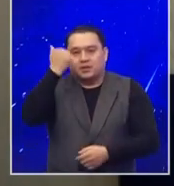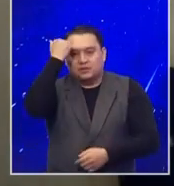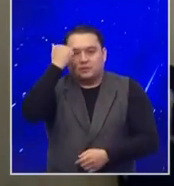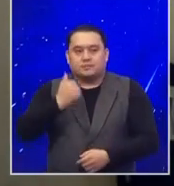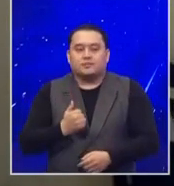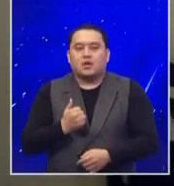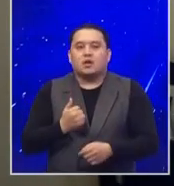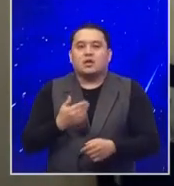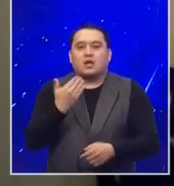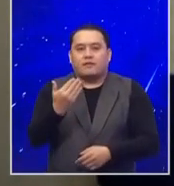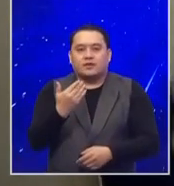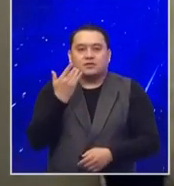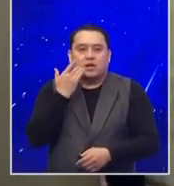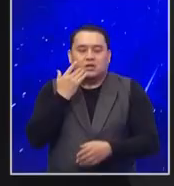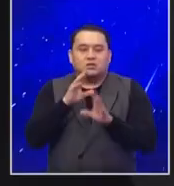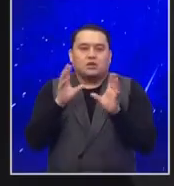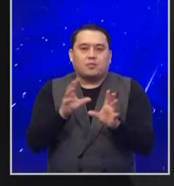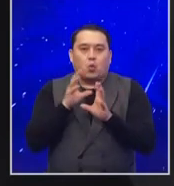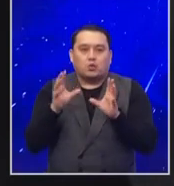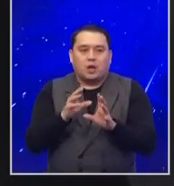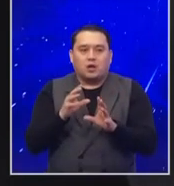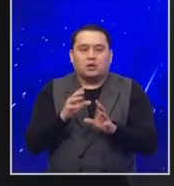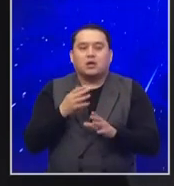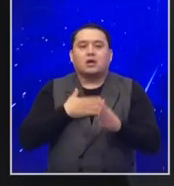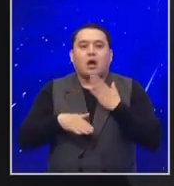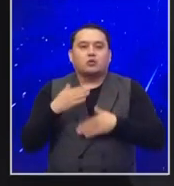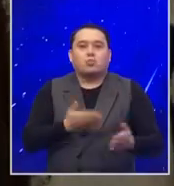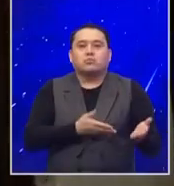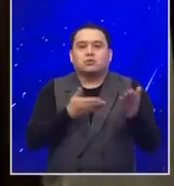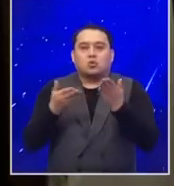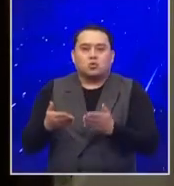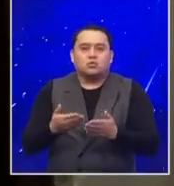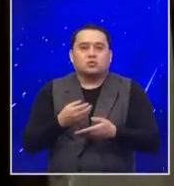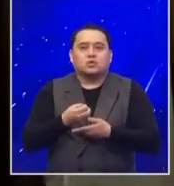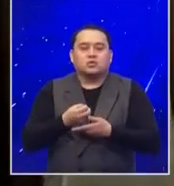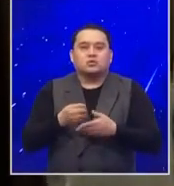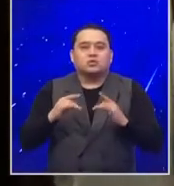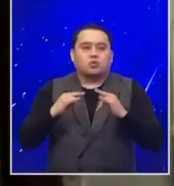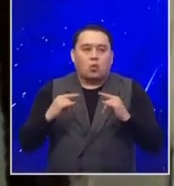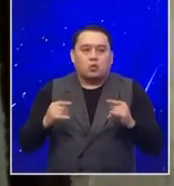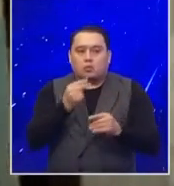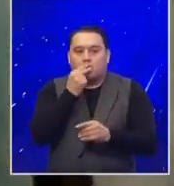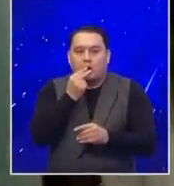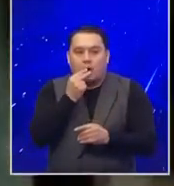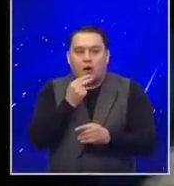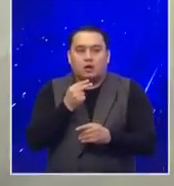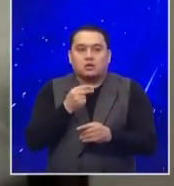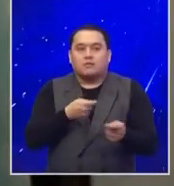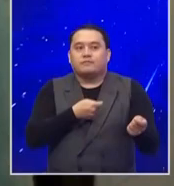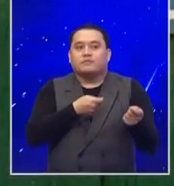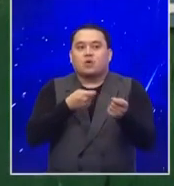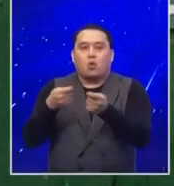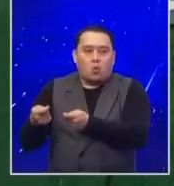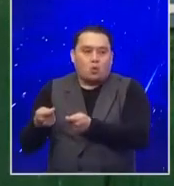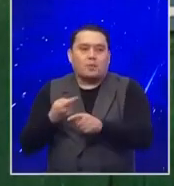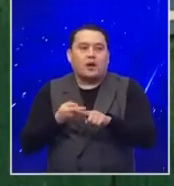благодарности, тронутые их постоянной заботой. Многие радушно приглашают волонтеров за стол. Однако коробки с продуктами еще не развезены по